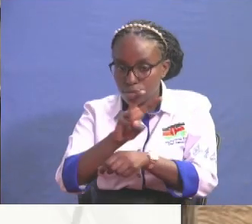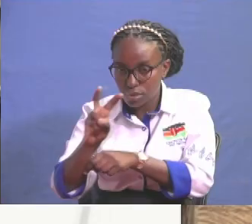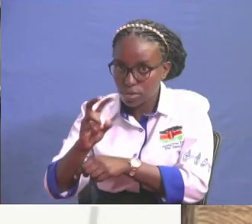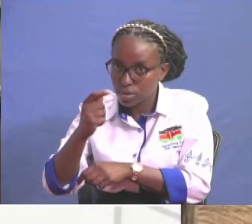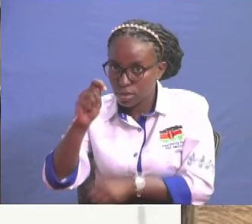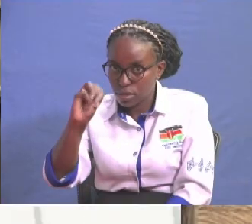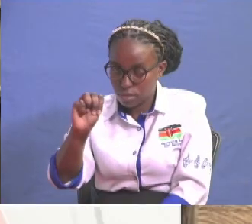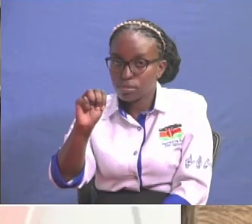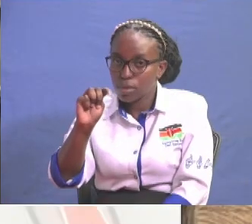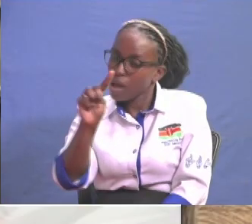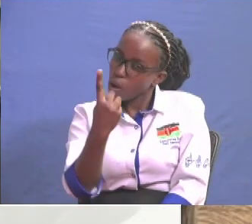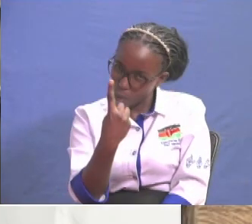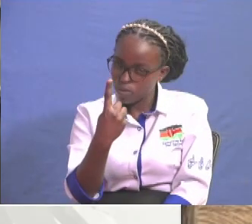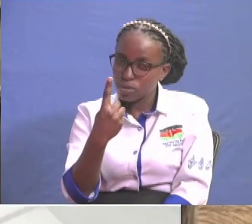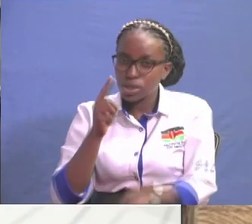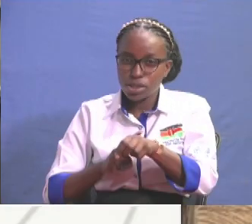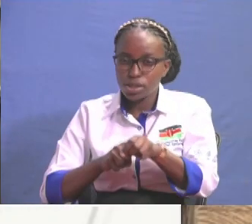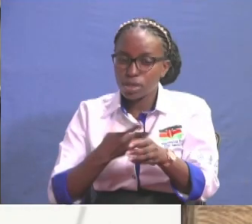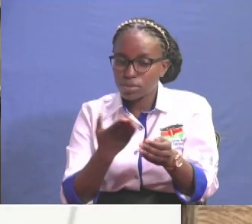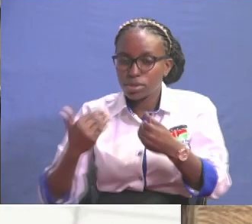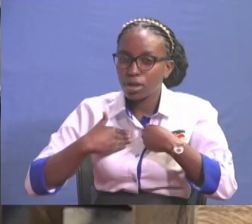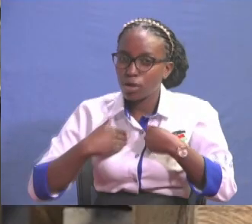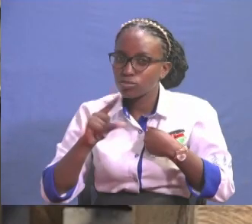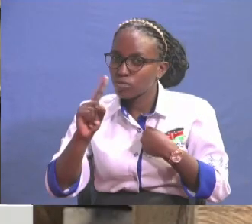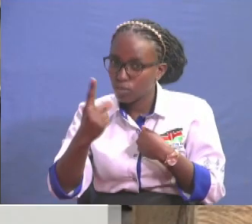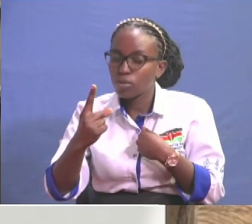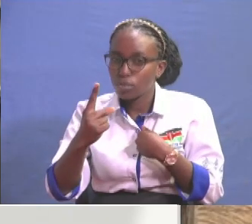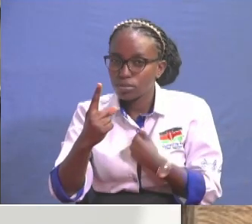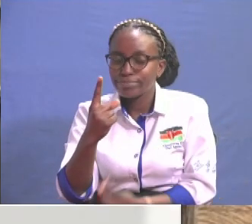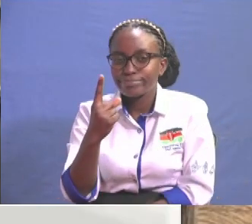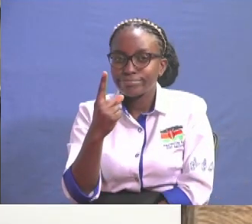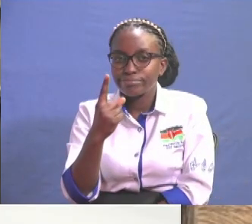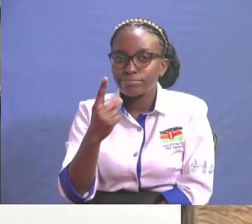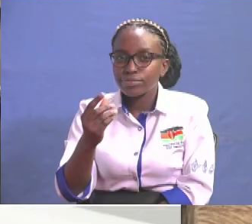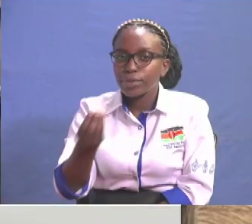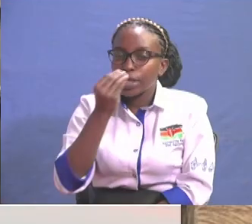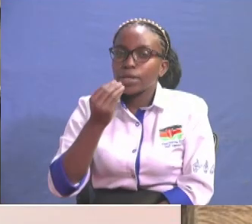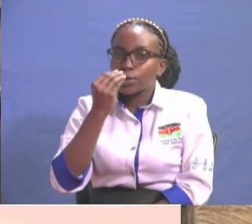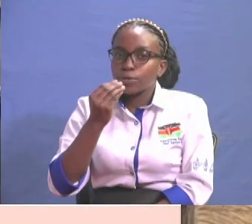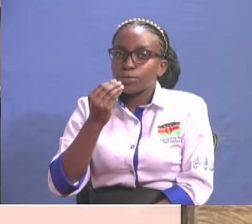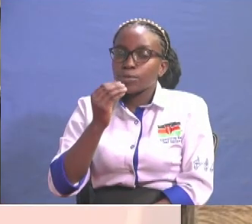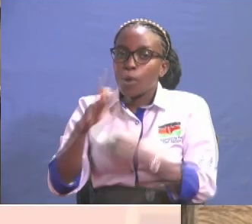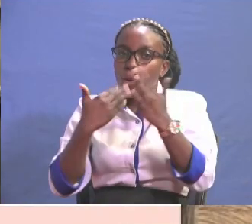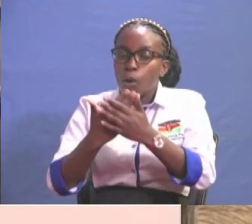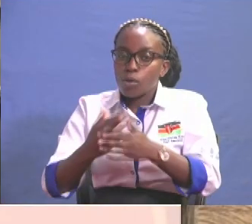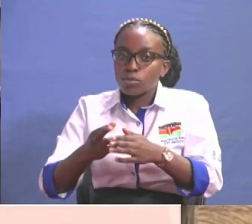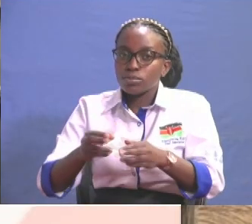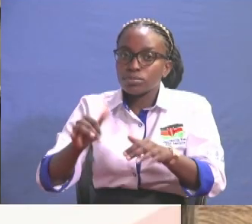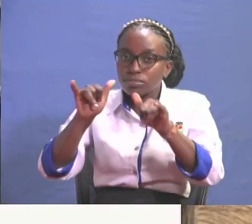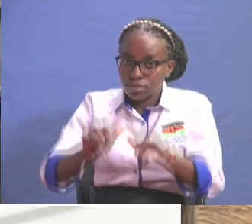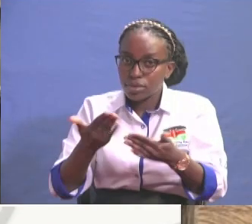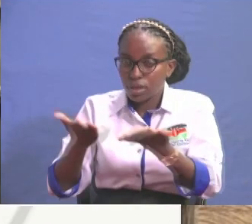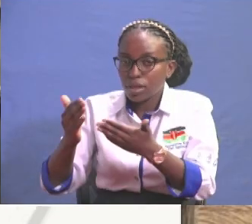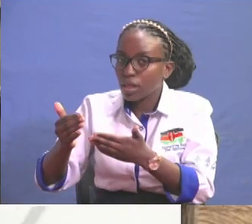basi katika kuwalisha hao wadudu wa larvae, huwa wanakula hicho chakula na kinachobakia huwa ni